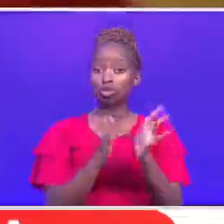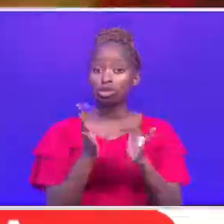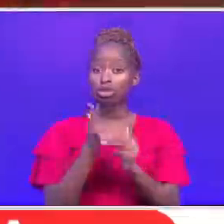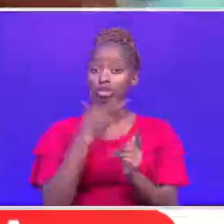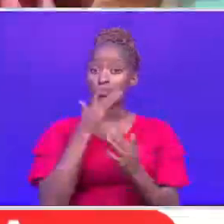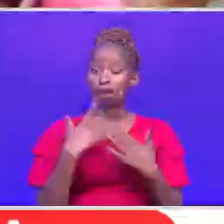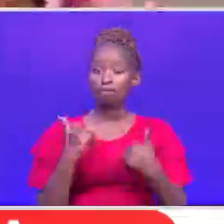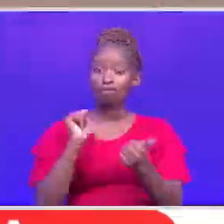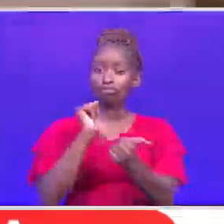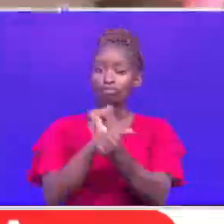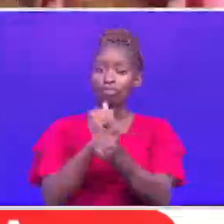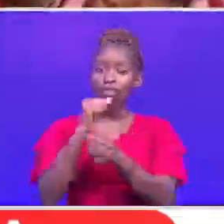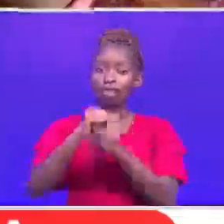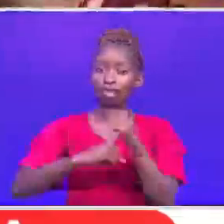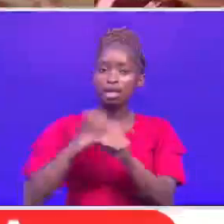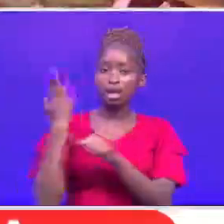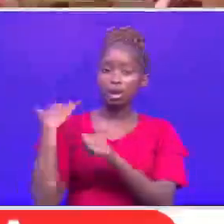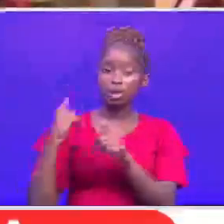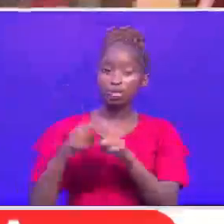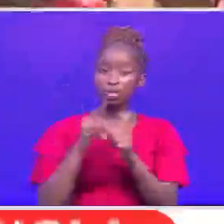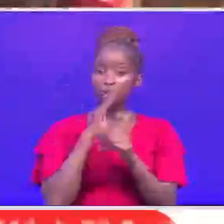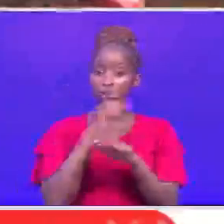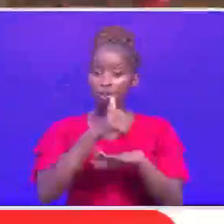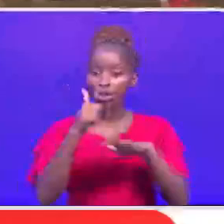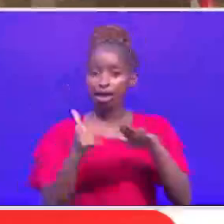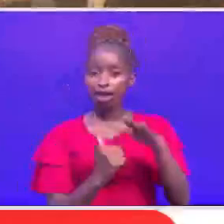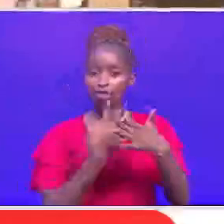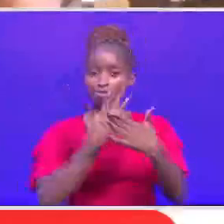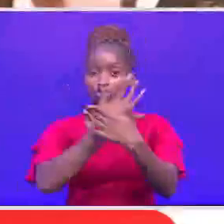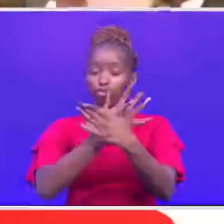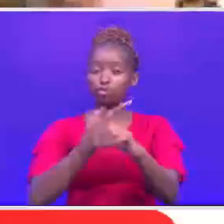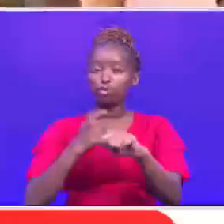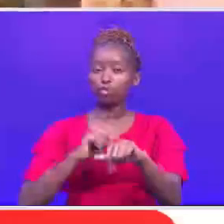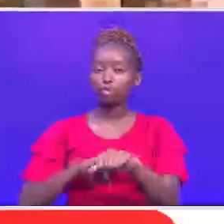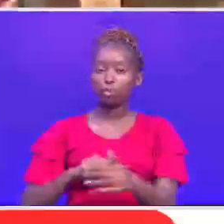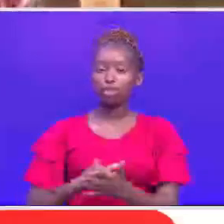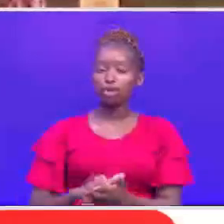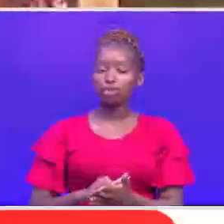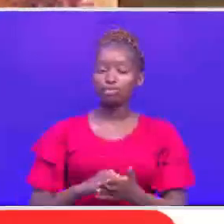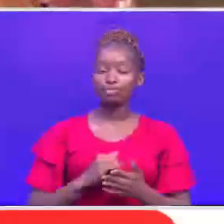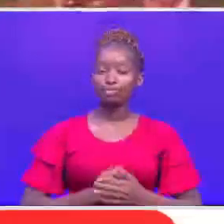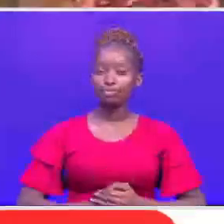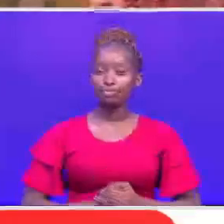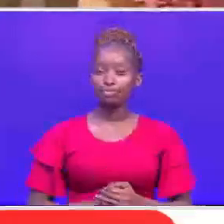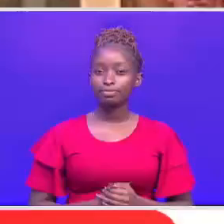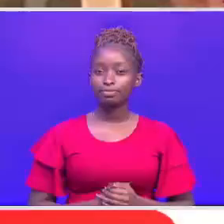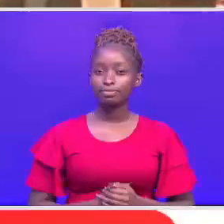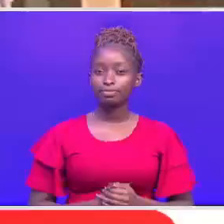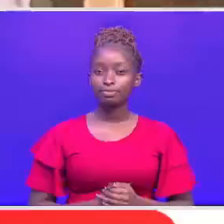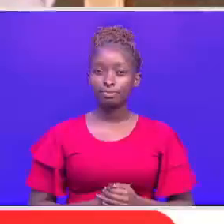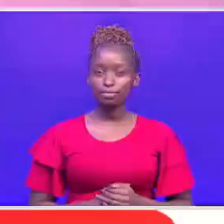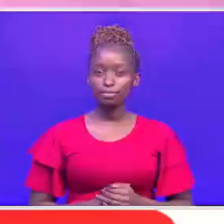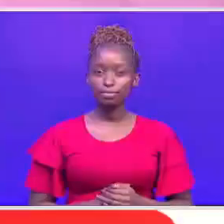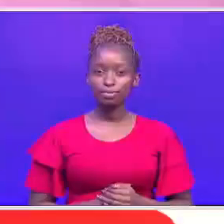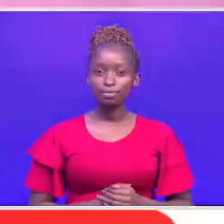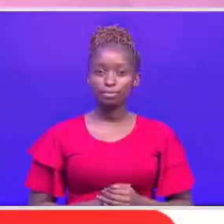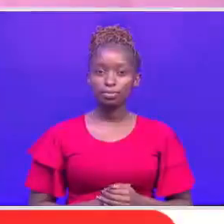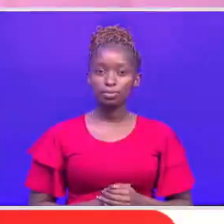jana na amekuwa chini ya ulinzi wa polisi tangu wakati huo. Ann Odida, TV 47.